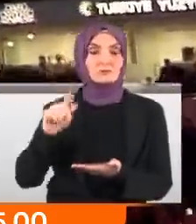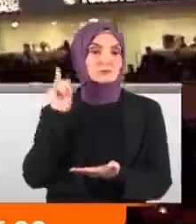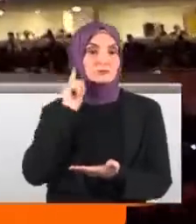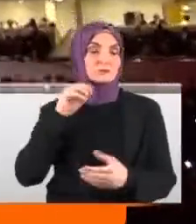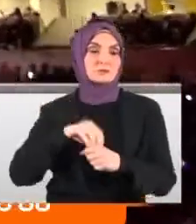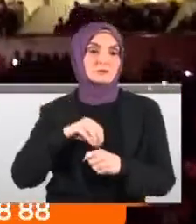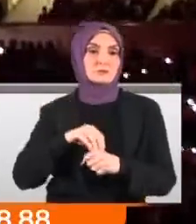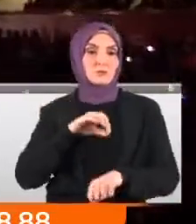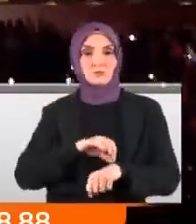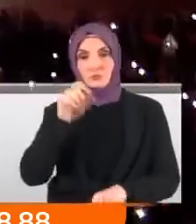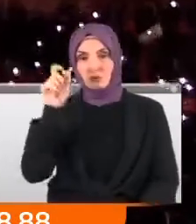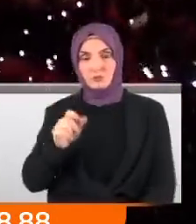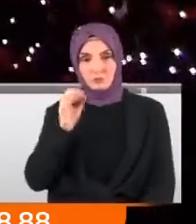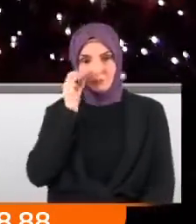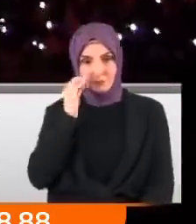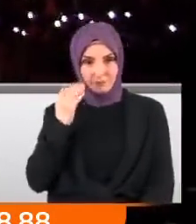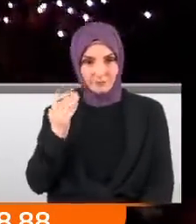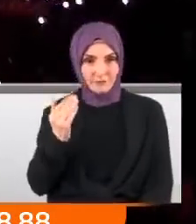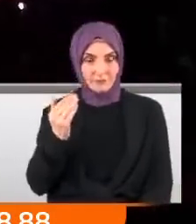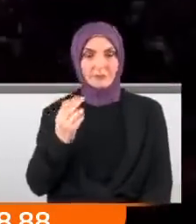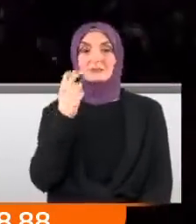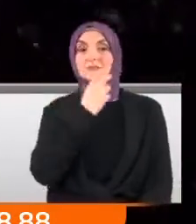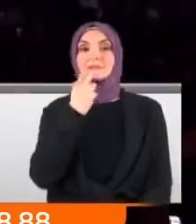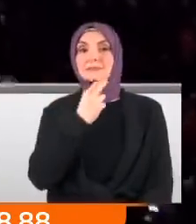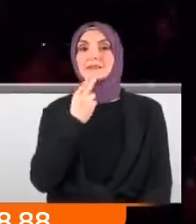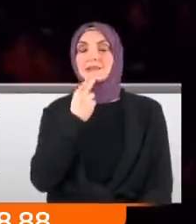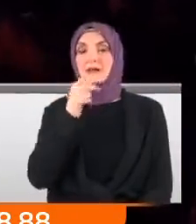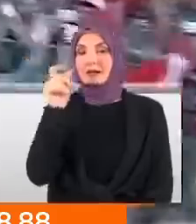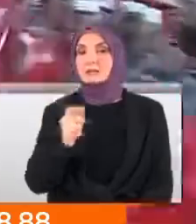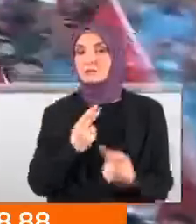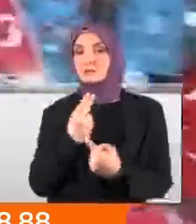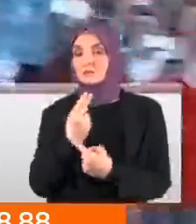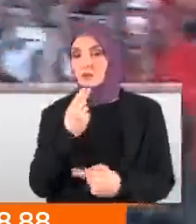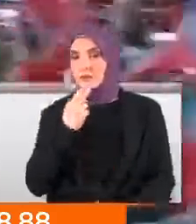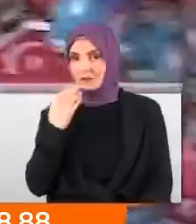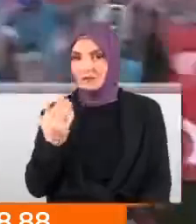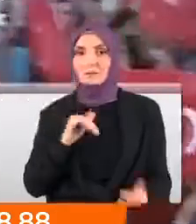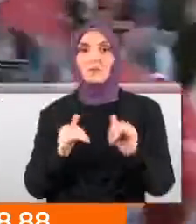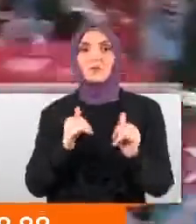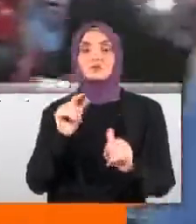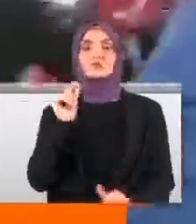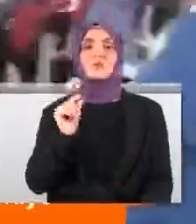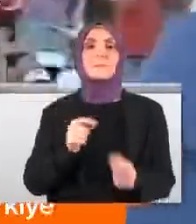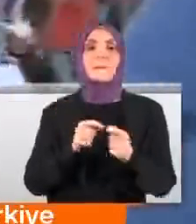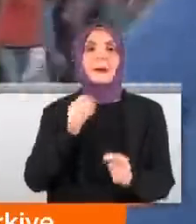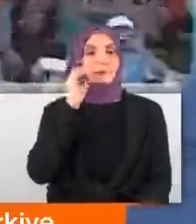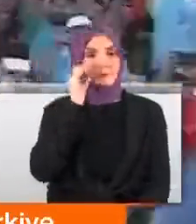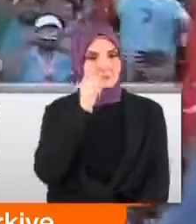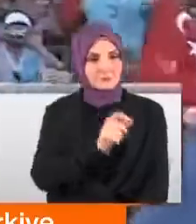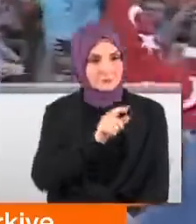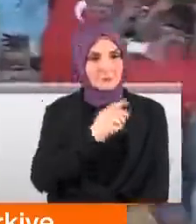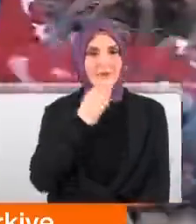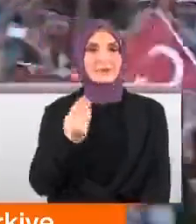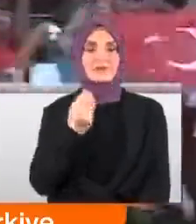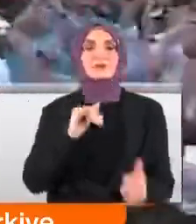Türkiye Yüzyılı şarkısına da imza atan sanatçı müzisyen Yücel Erzen, oyuncu Bahadır Yenişehirlioğlu'yla genç oyuncu